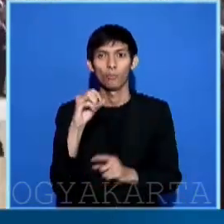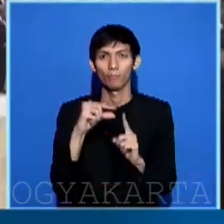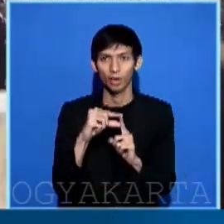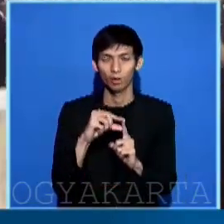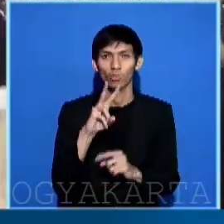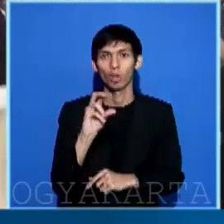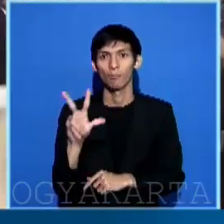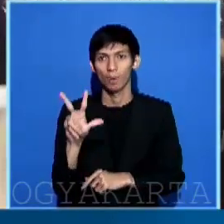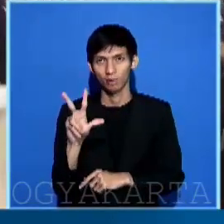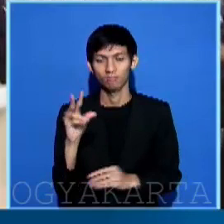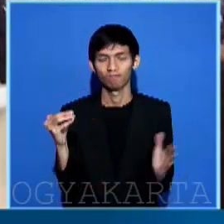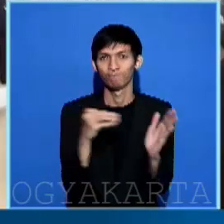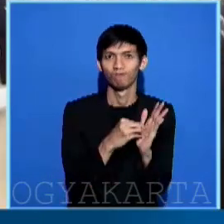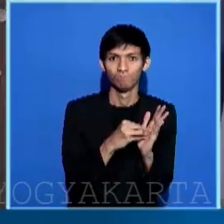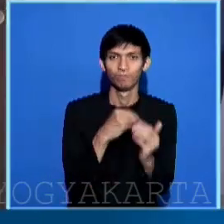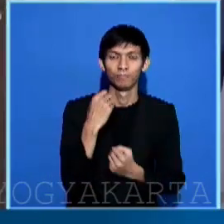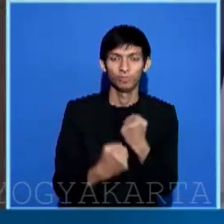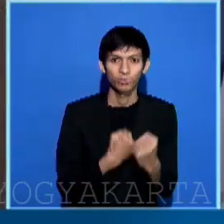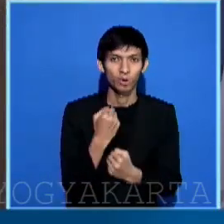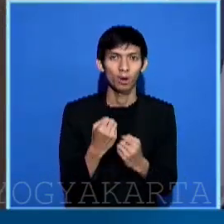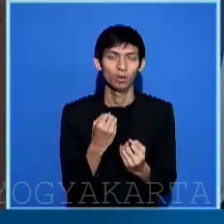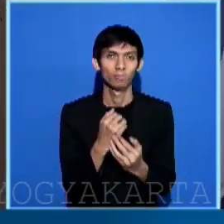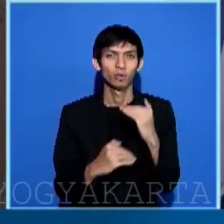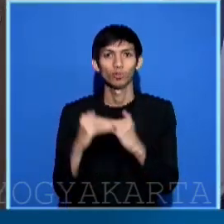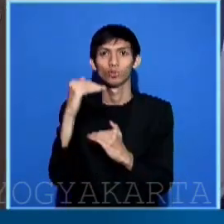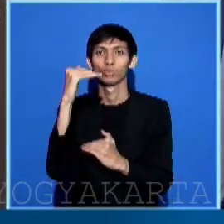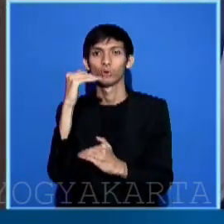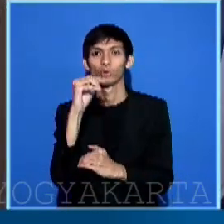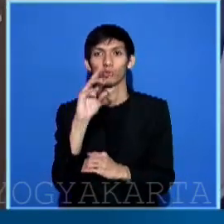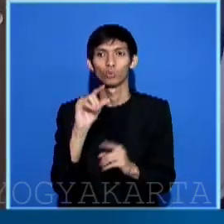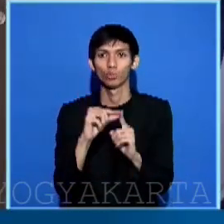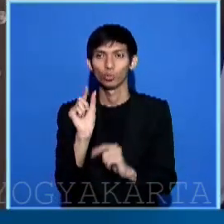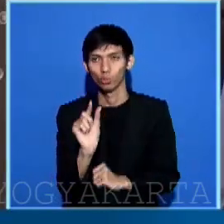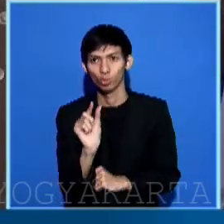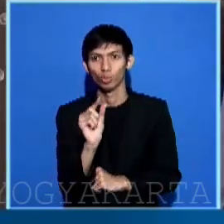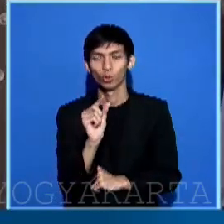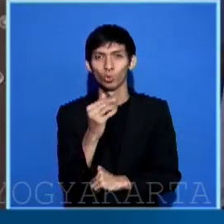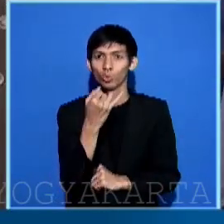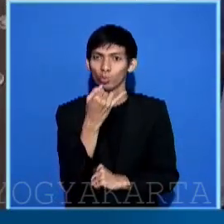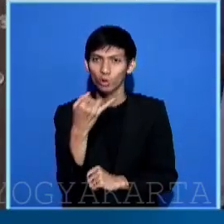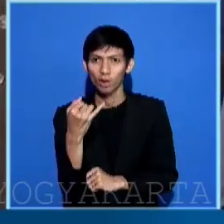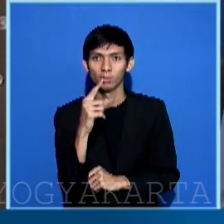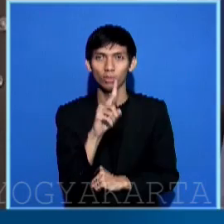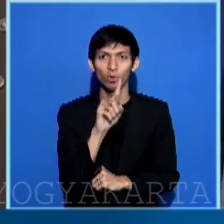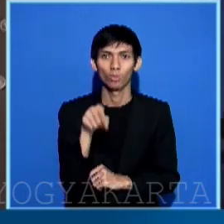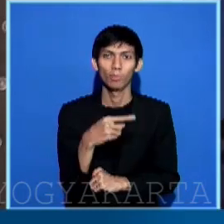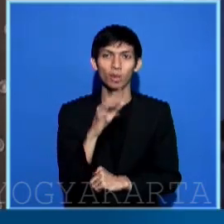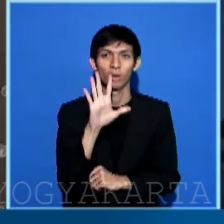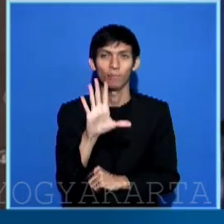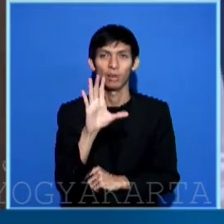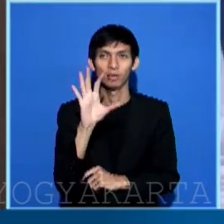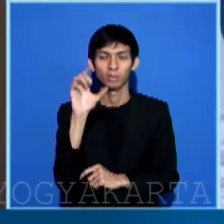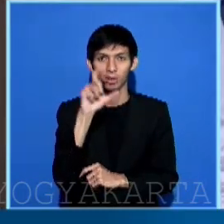upaya mencapai kenaikan ee ee suhu kurang dari 1,5 derajat seperti yang kita ketahui